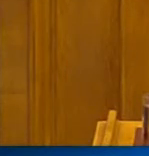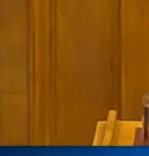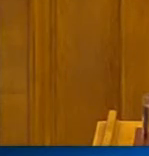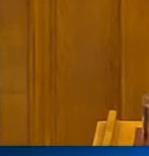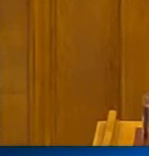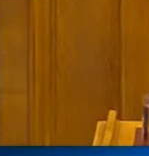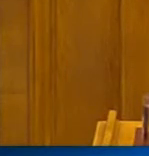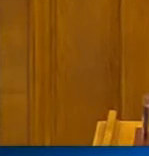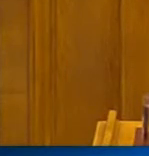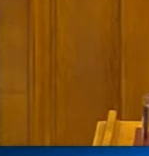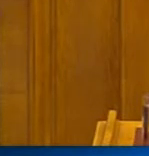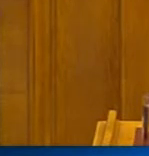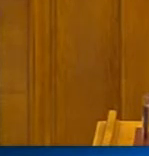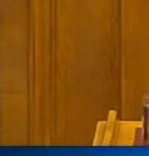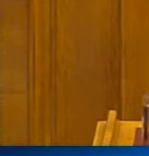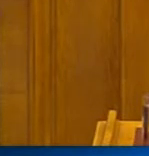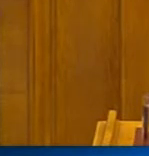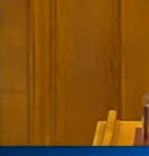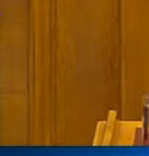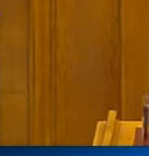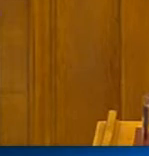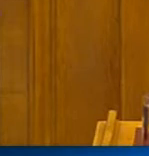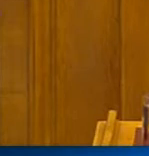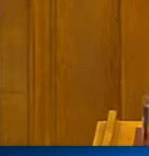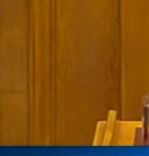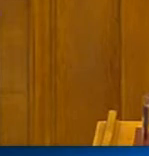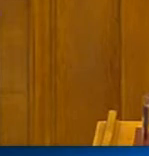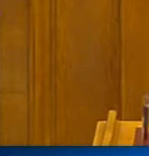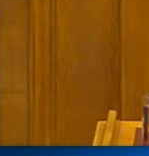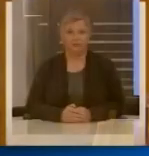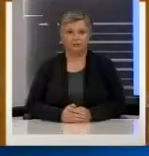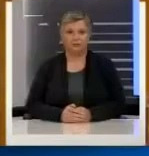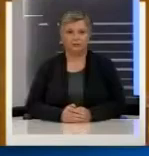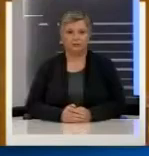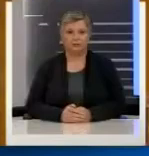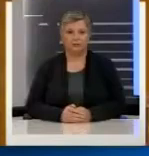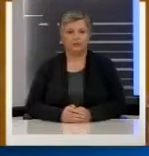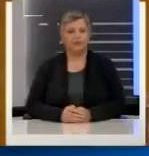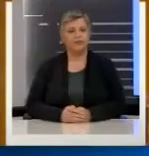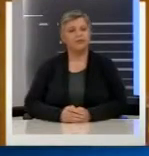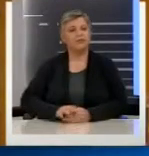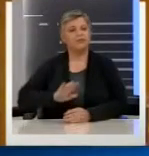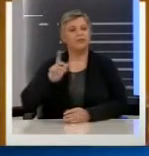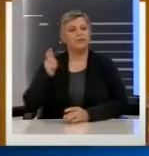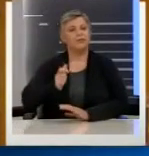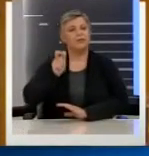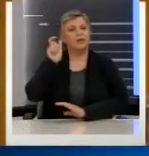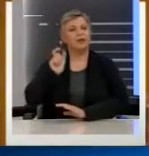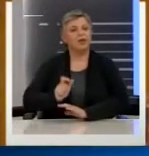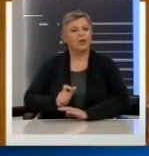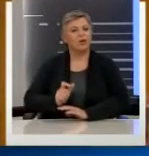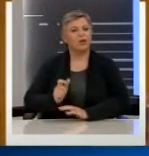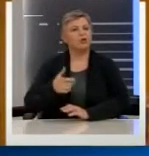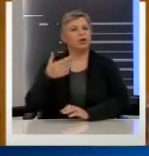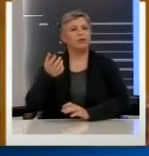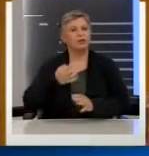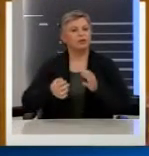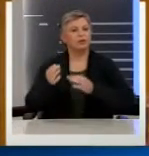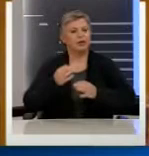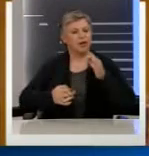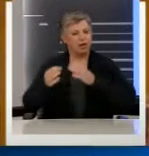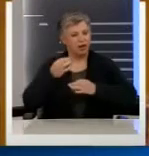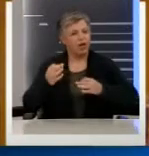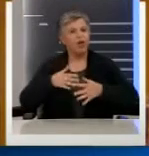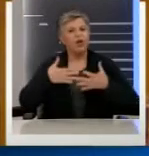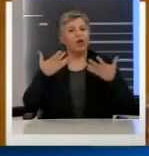από τον πρόεδρο της Χρυσής Αυγής, αλλά θα είχε οπωσδήποτε τη σημασία της, που ξεκίνησε